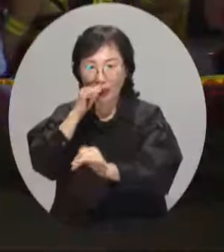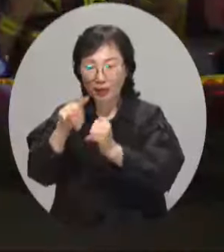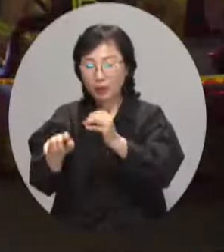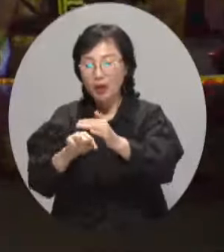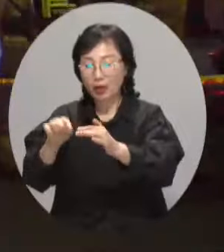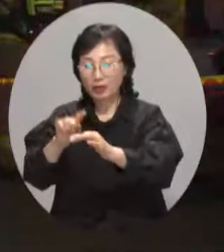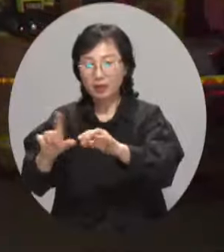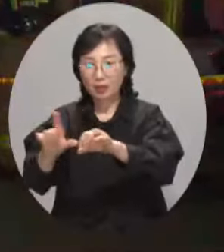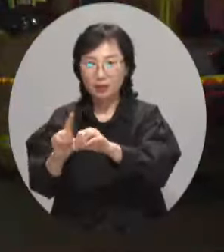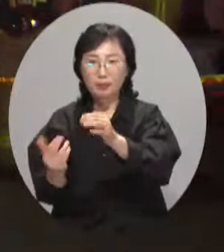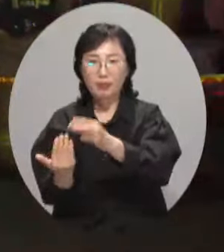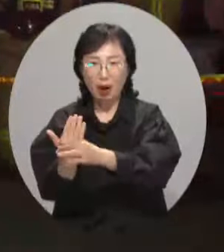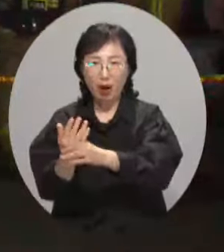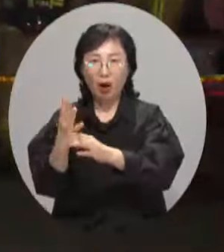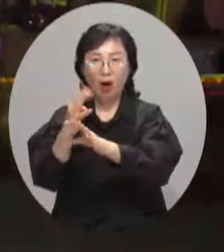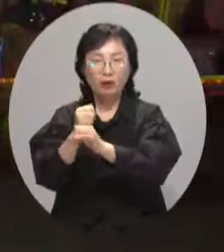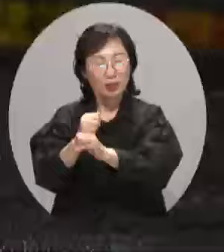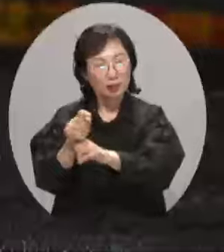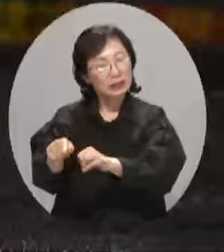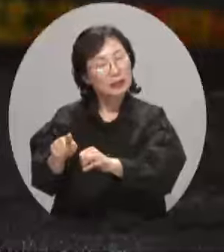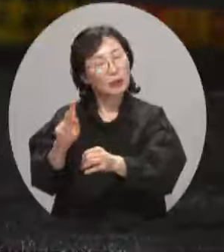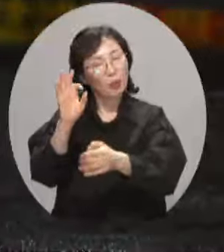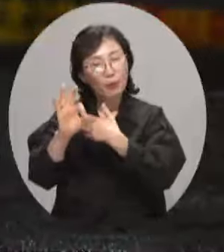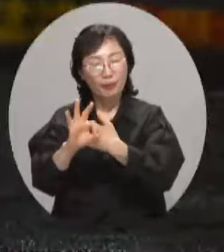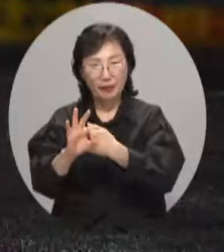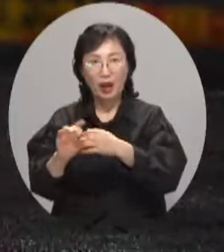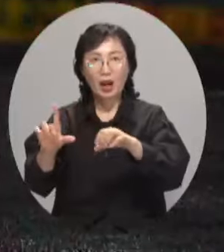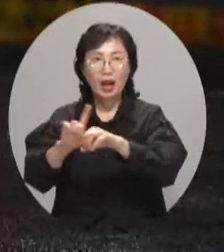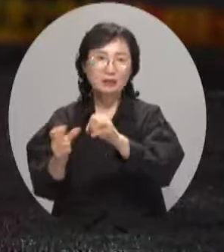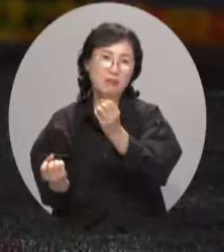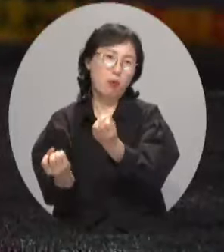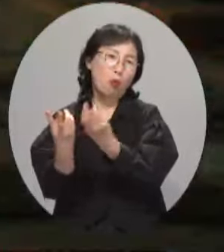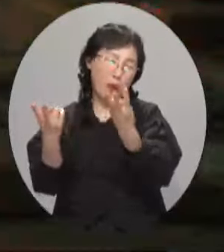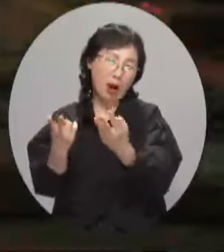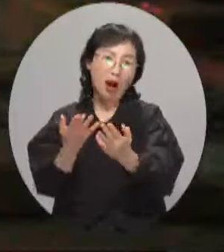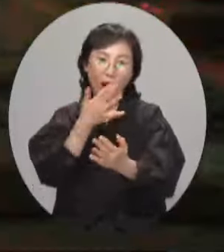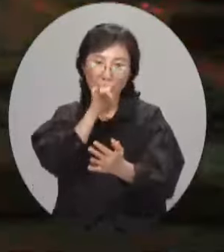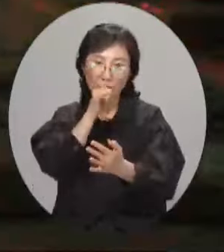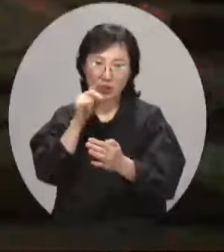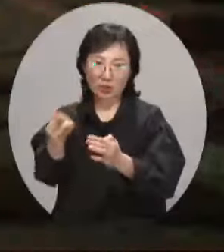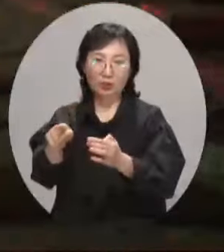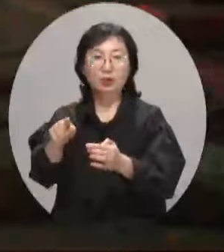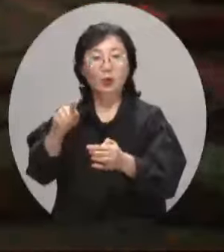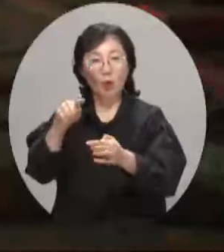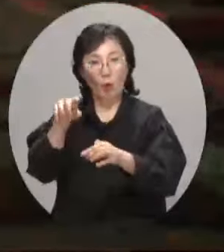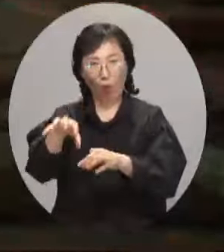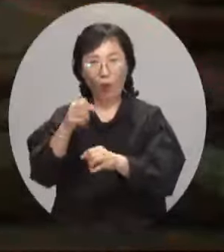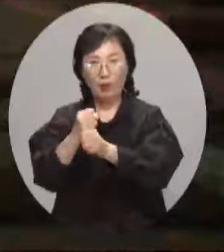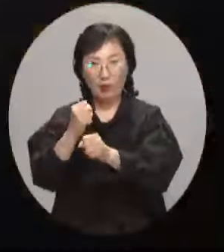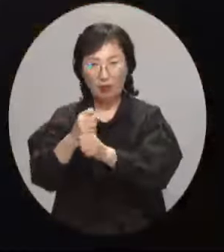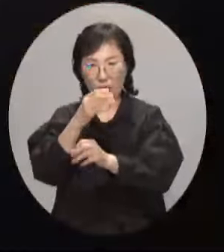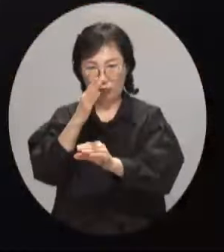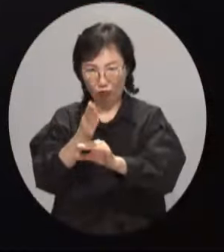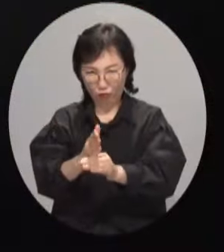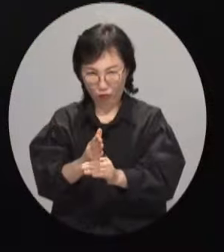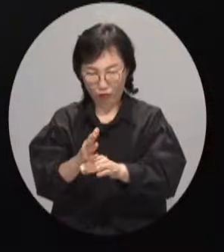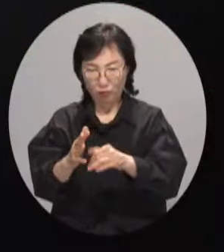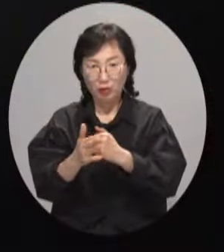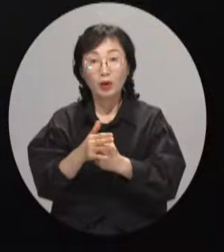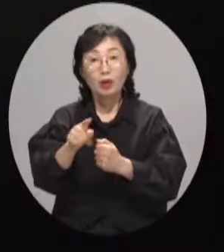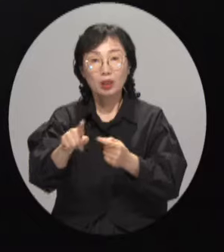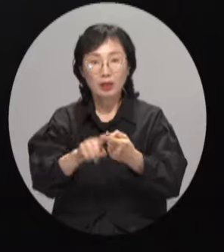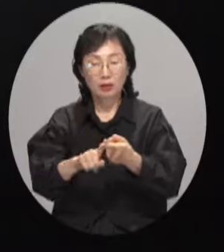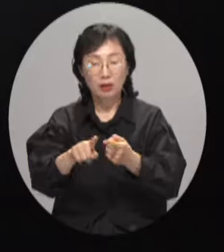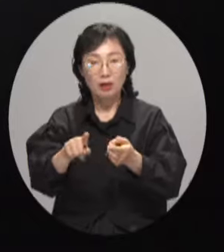발생하면서 언제든 폭발이 일어날 가능성을 내재하고 있었다는 말이 나오는 이유입니다. 당초 업체는